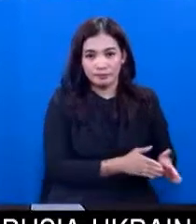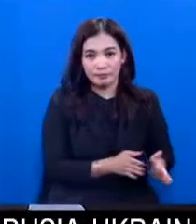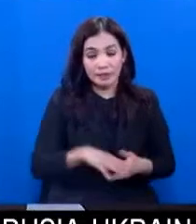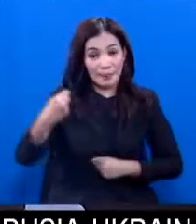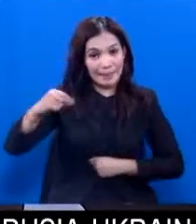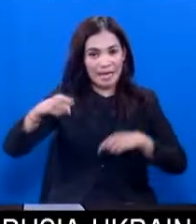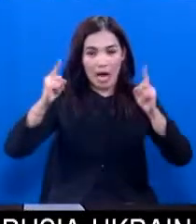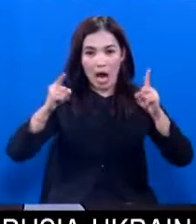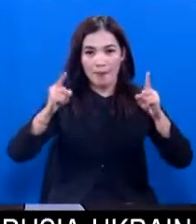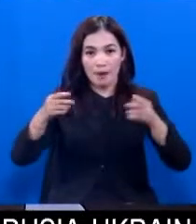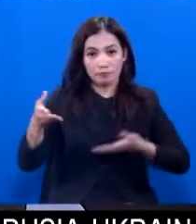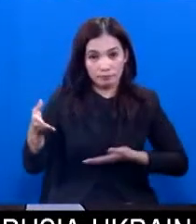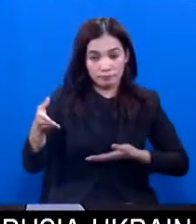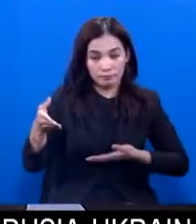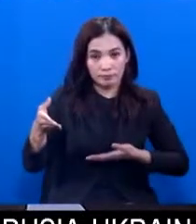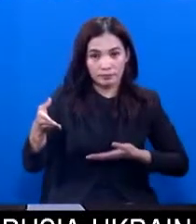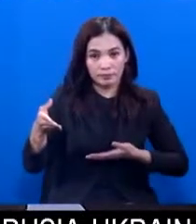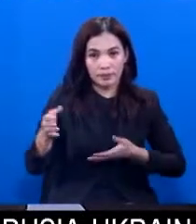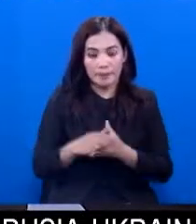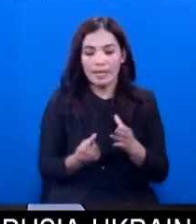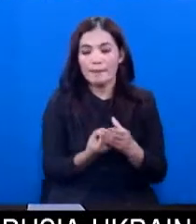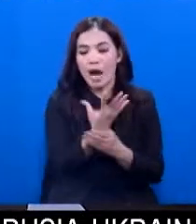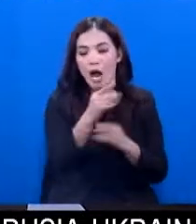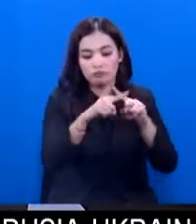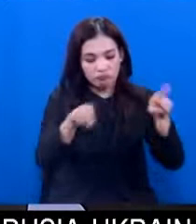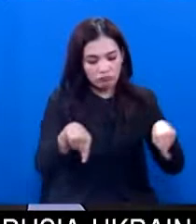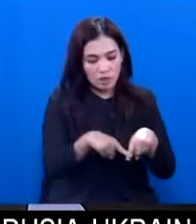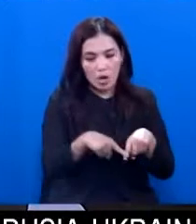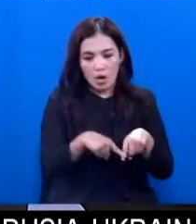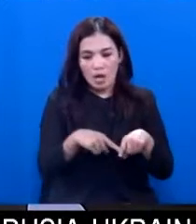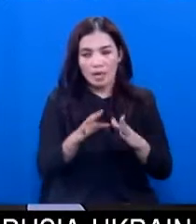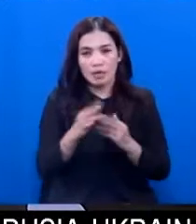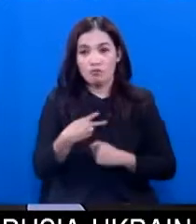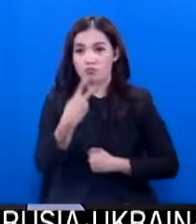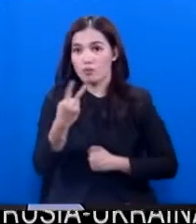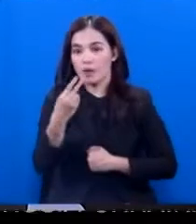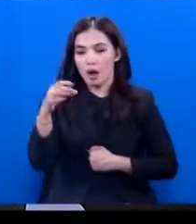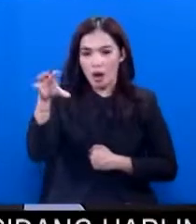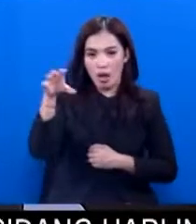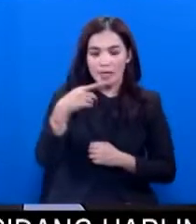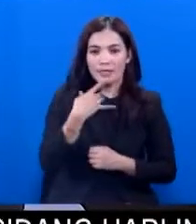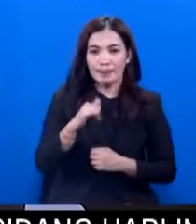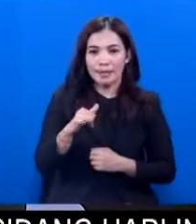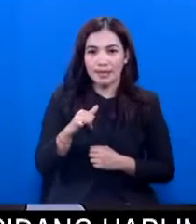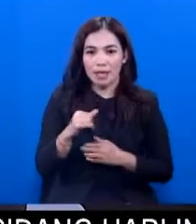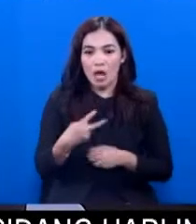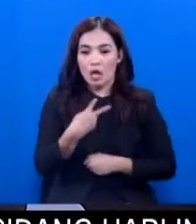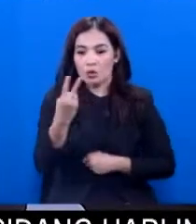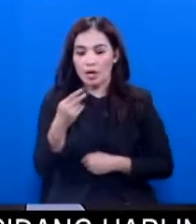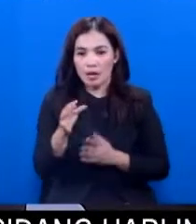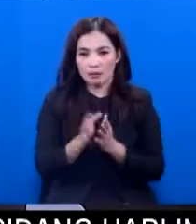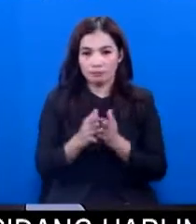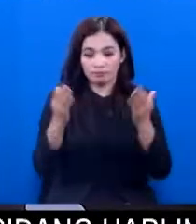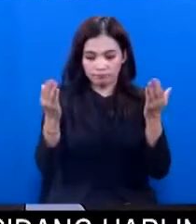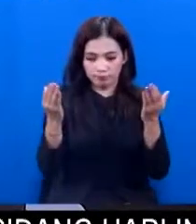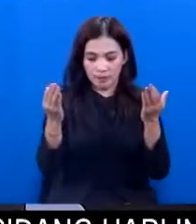Menteri Agama Yakut Kholil Koumas menerbitkan edaran yang mengatur penggunaan pengeras suara di masjid dan musala. Aturan ini tertuang dalam